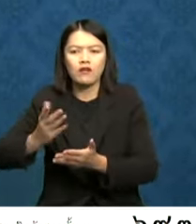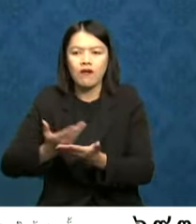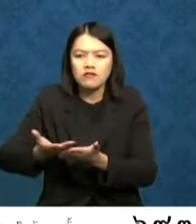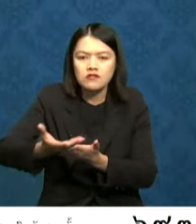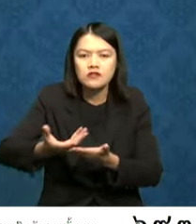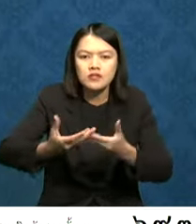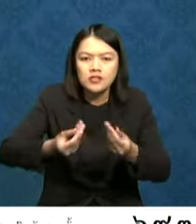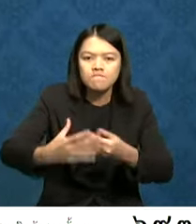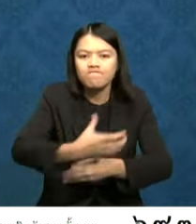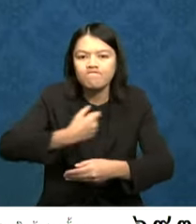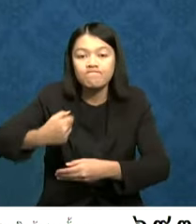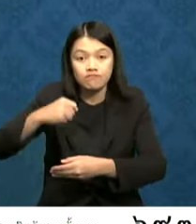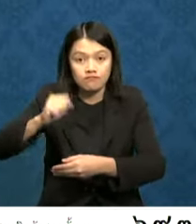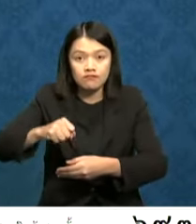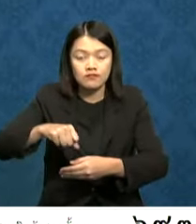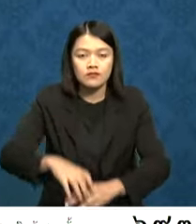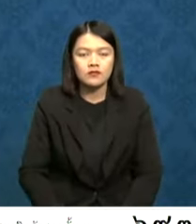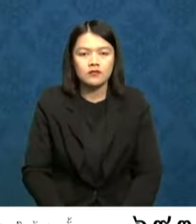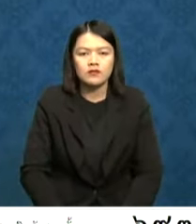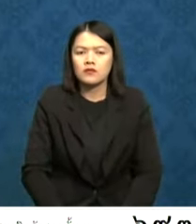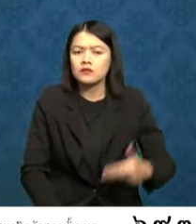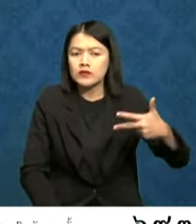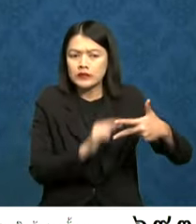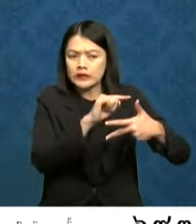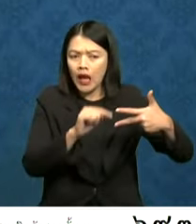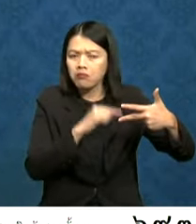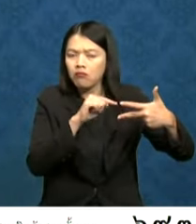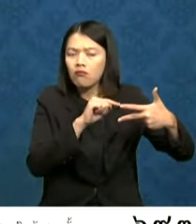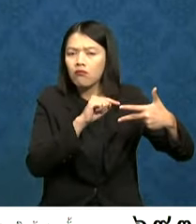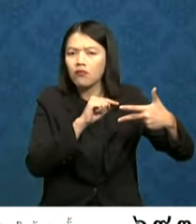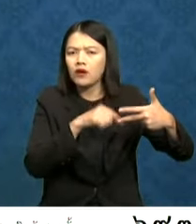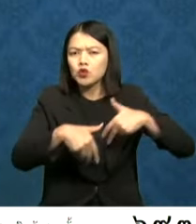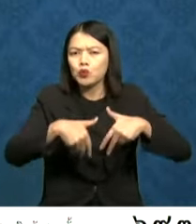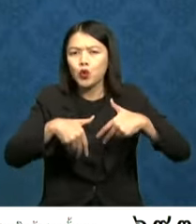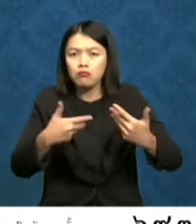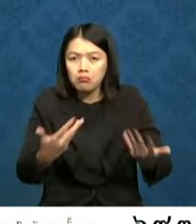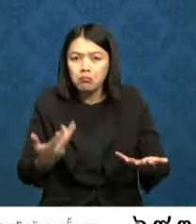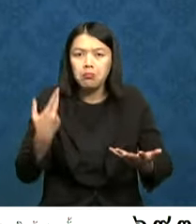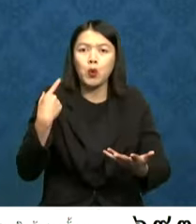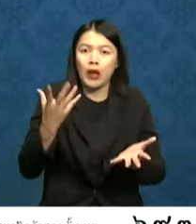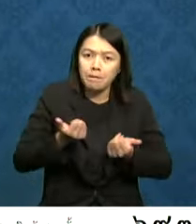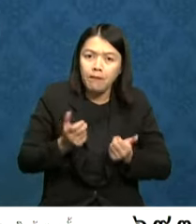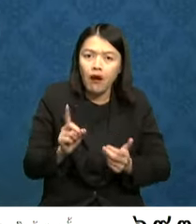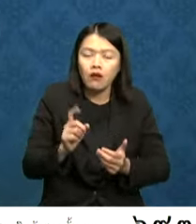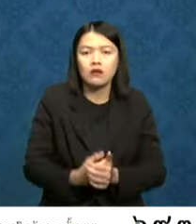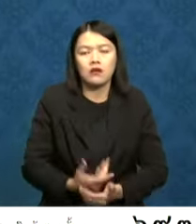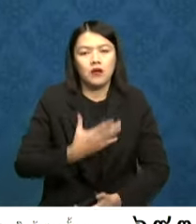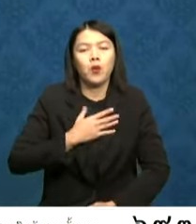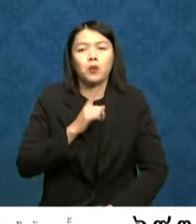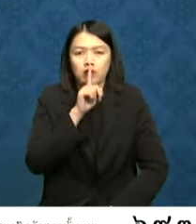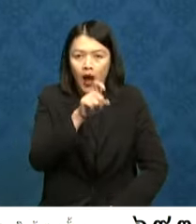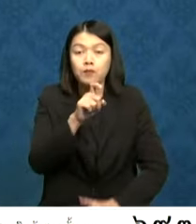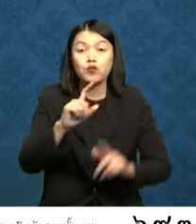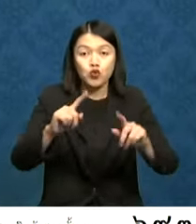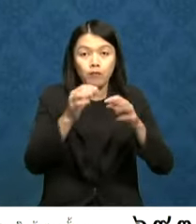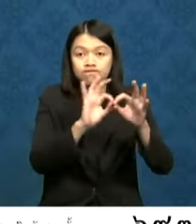ใช่หรือไม่สรุป 3นโยบายเรือธงของรัฐบาลมีประชาชนอยู่ตรงไหนในสมการวันนี้พวกผมอยากได้ยินคำ